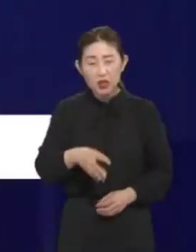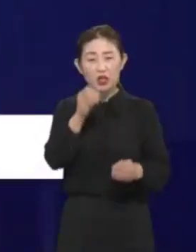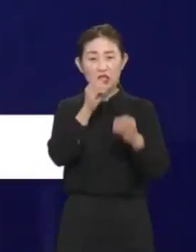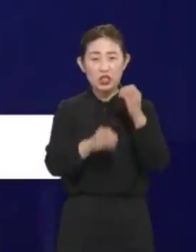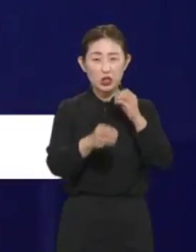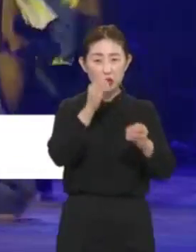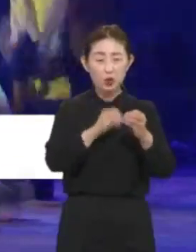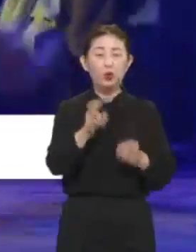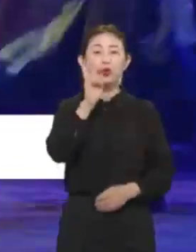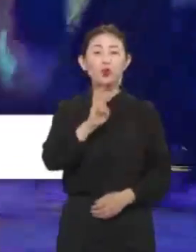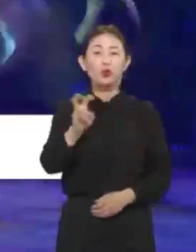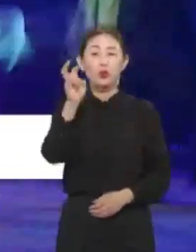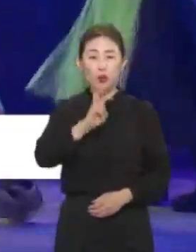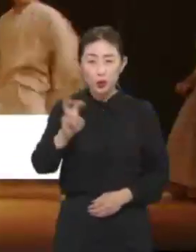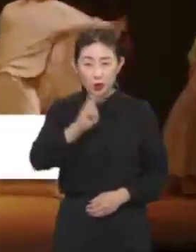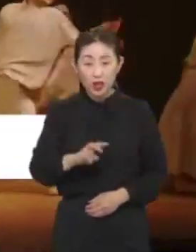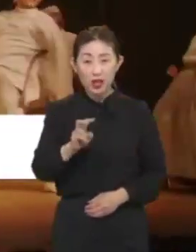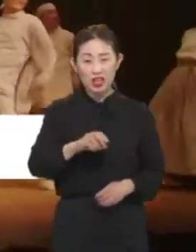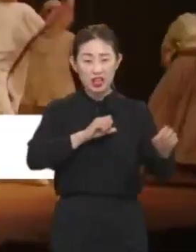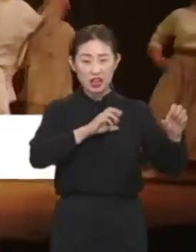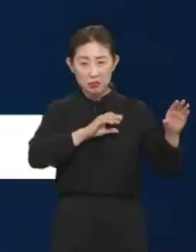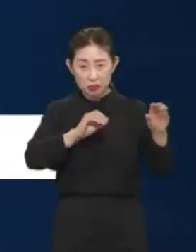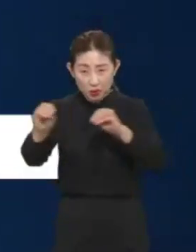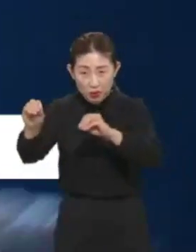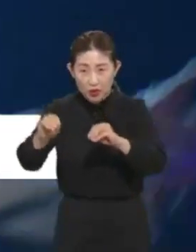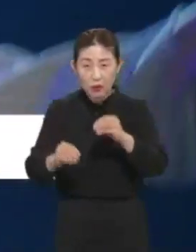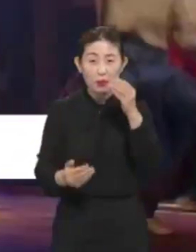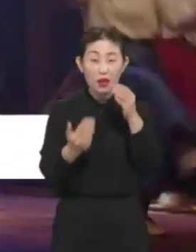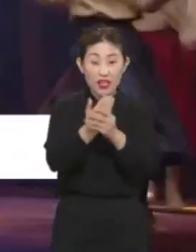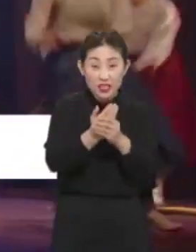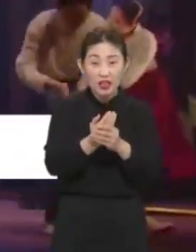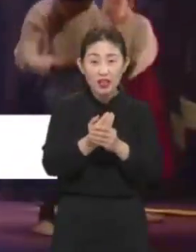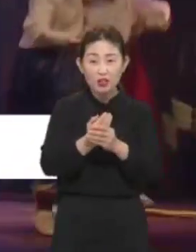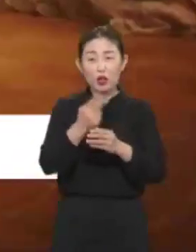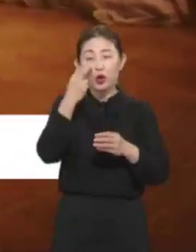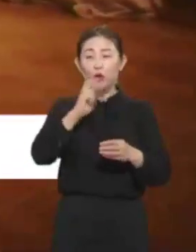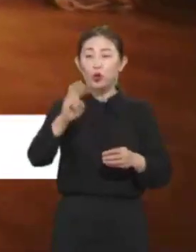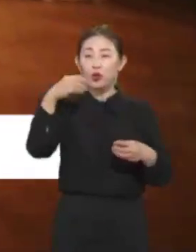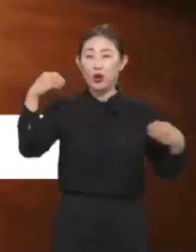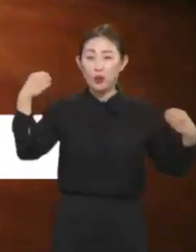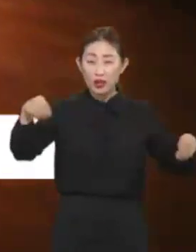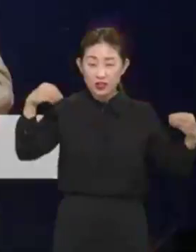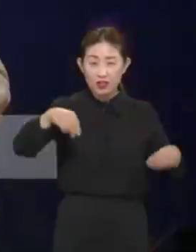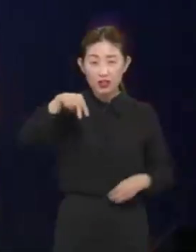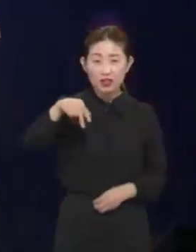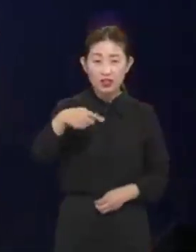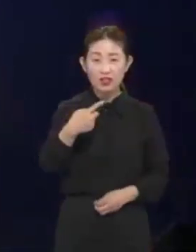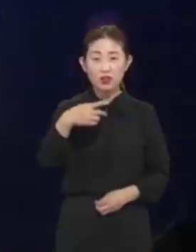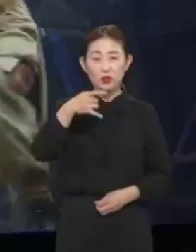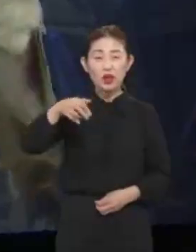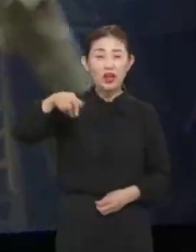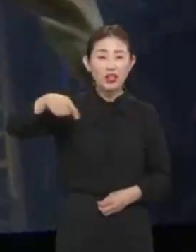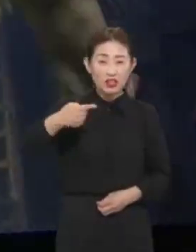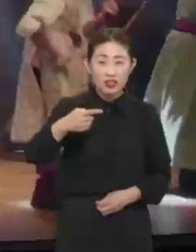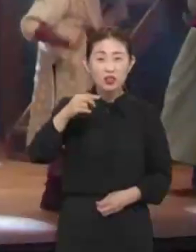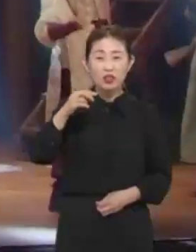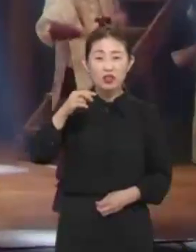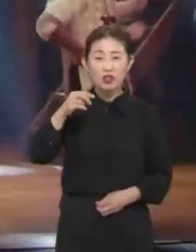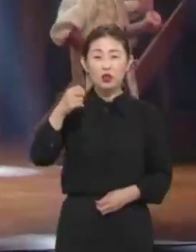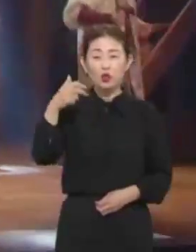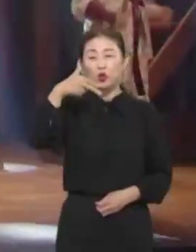백성들에게 시조 활동이 금지되면서 벌어지는 뮤지컬 스웨그 에이지 외쳐 조선이 올해까지 대전 시립